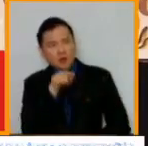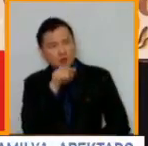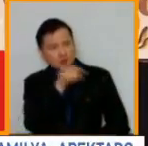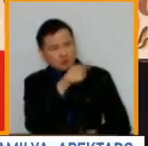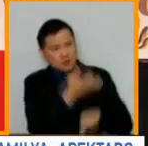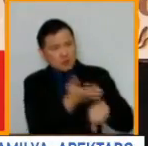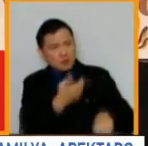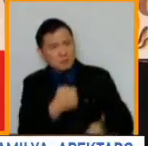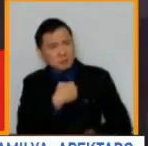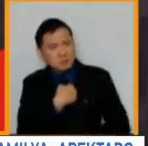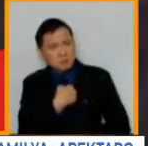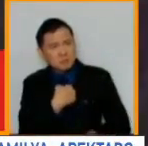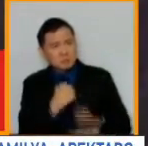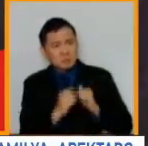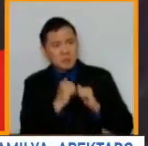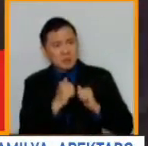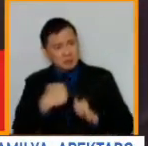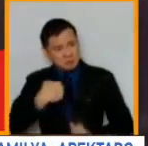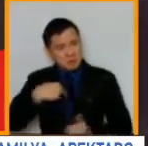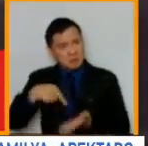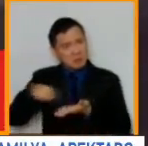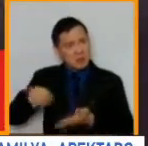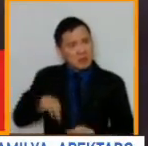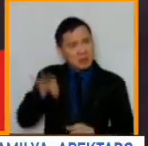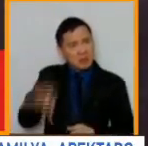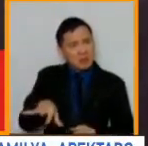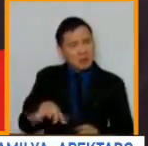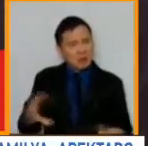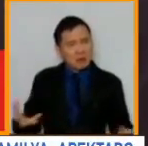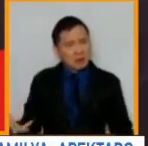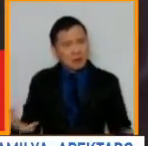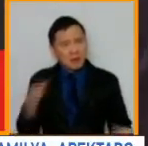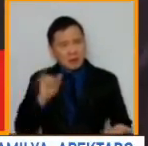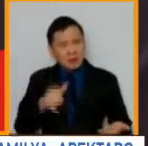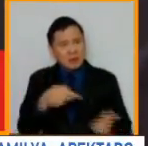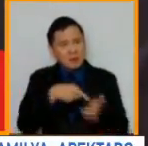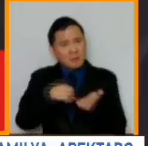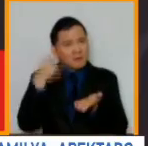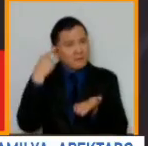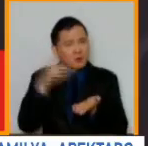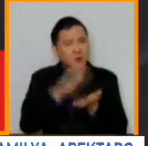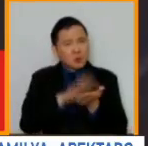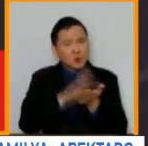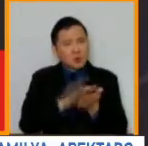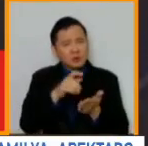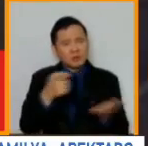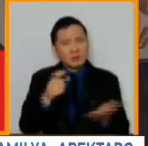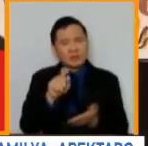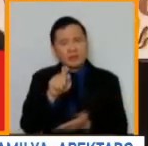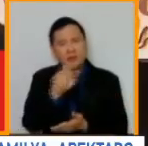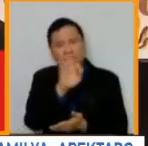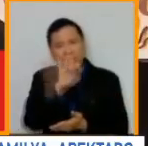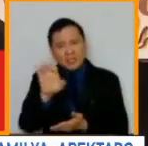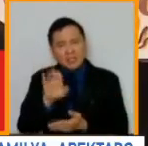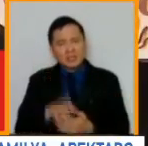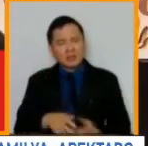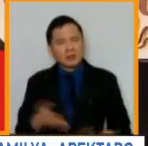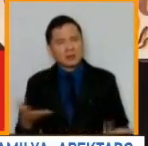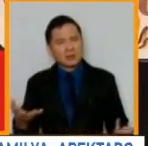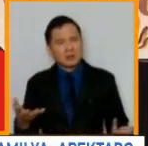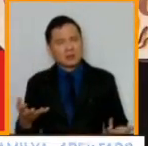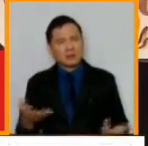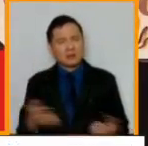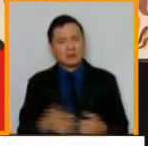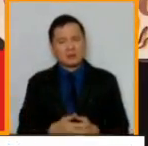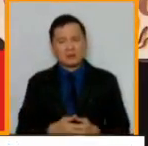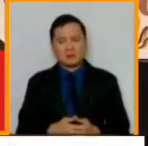yung babayaran ko. Eh, imbis na pambayad ko ng tuition ko yon, ibabayad ko pa dun sa na-short ko sana. Sana po ano, sumuko